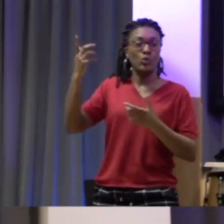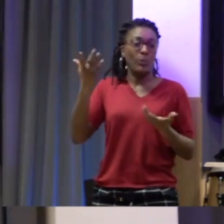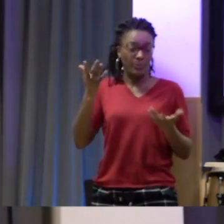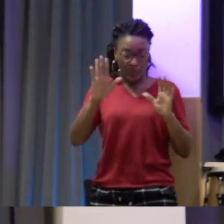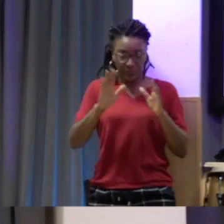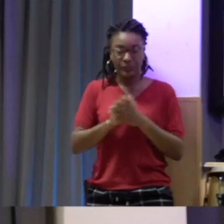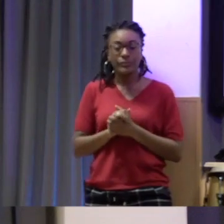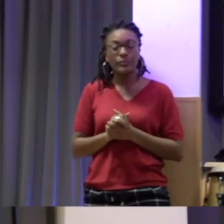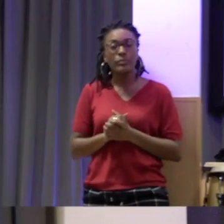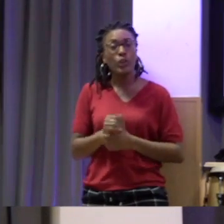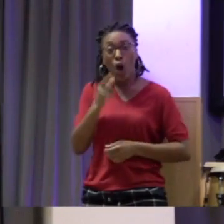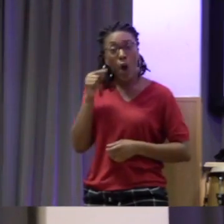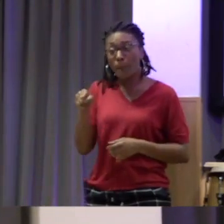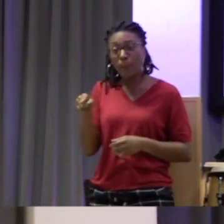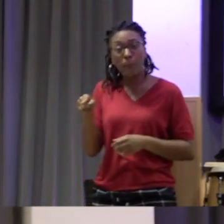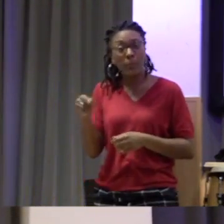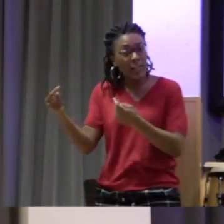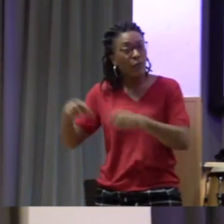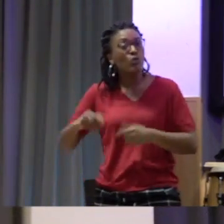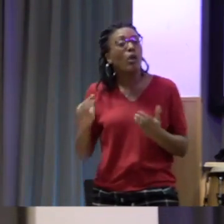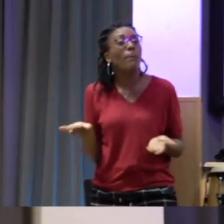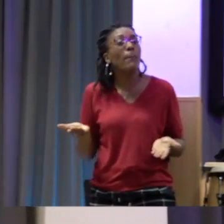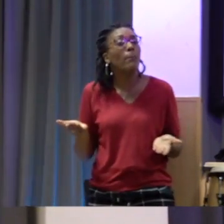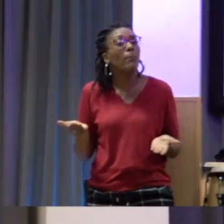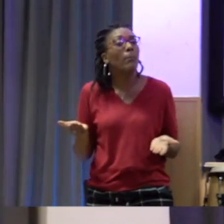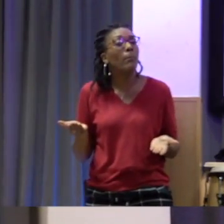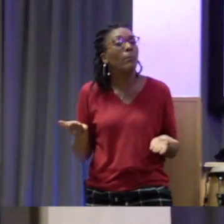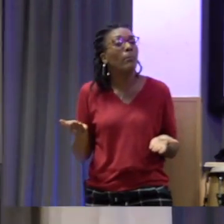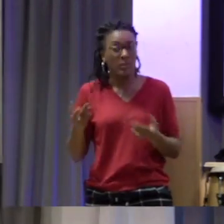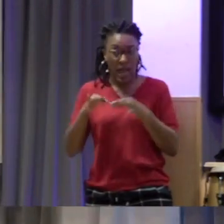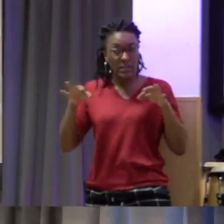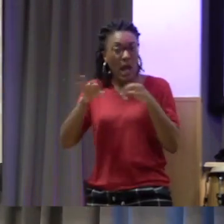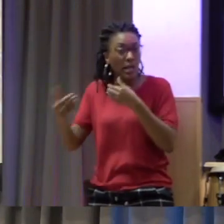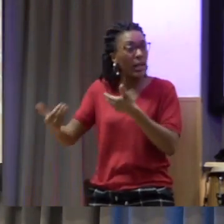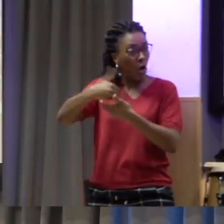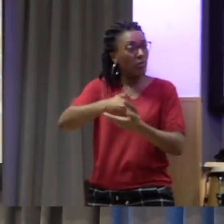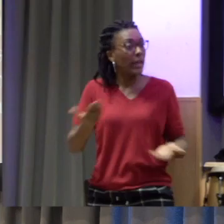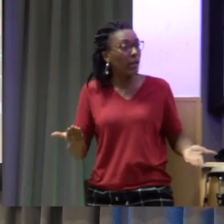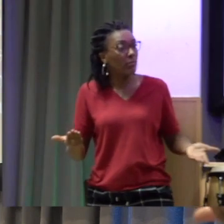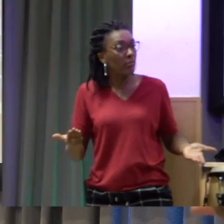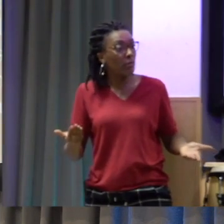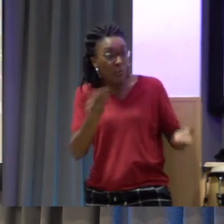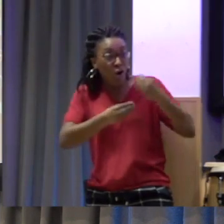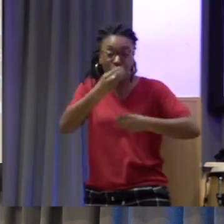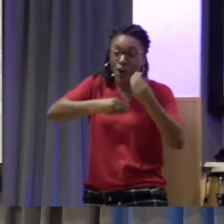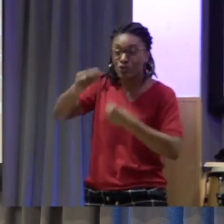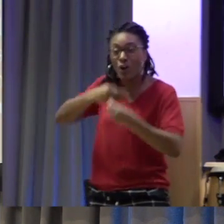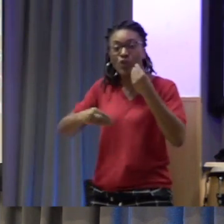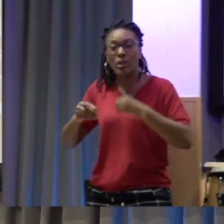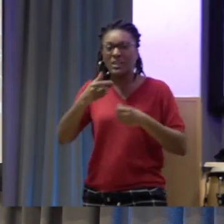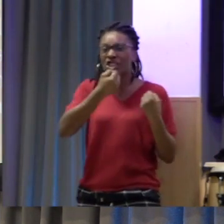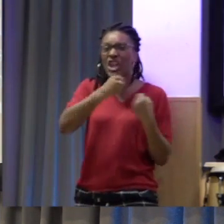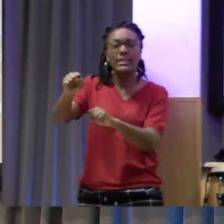Cet homme n'a pas rejeté l'invitation, chers frères et sœurs, puisqu'il était dans la salle et il participait au festin. Il a été